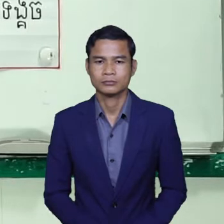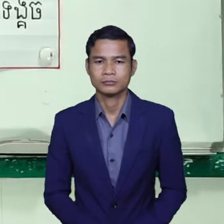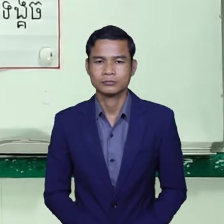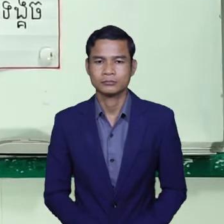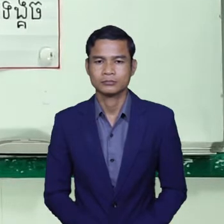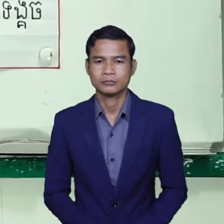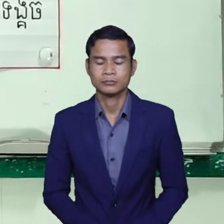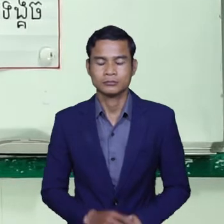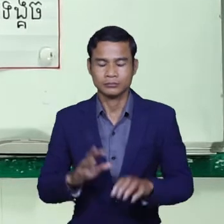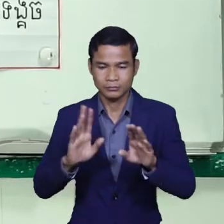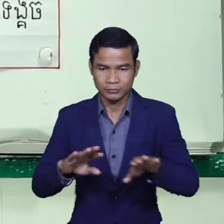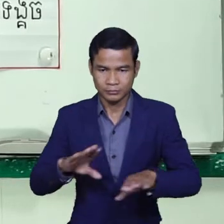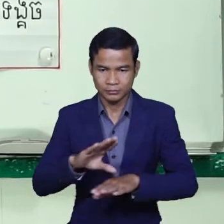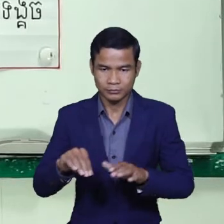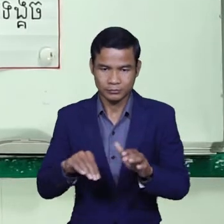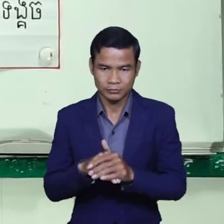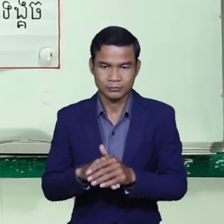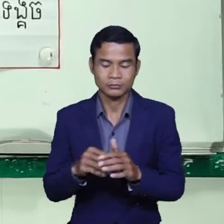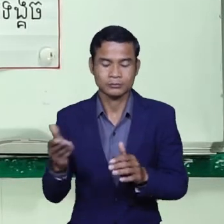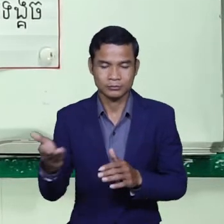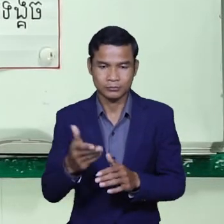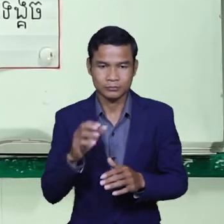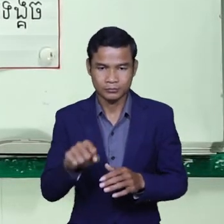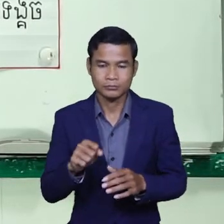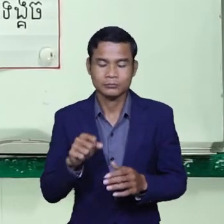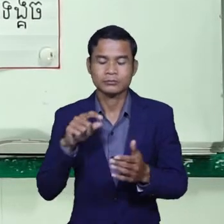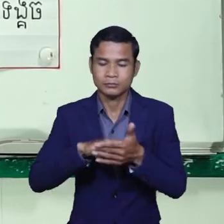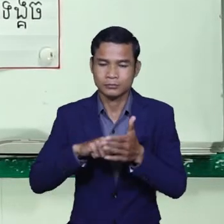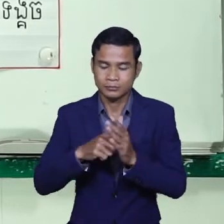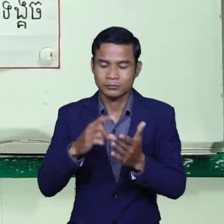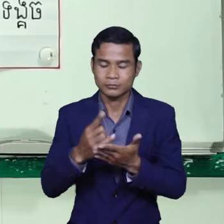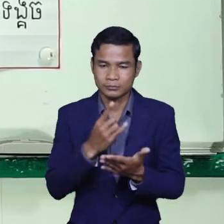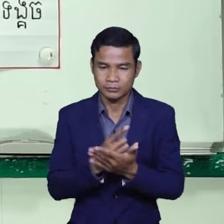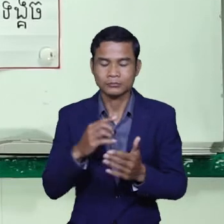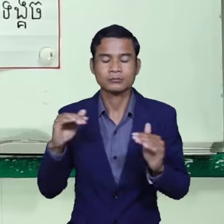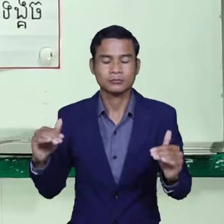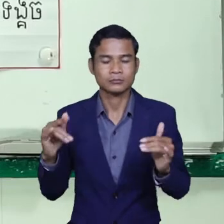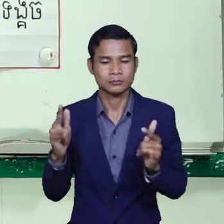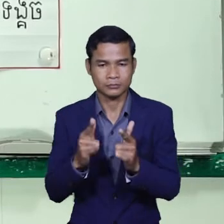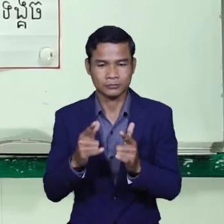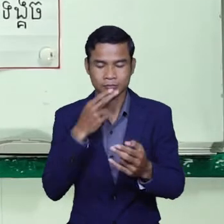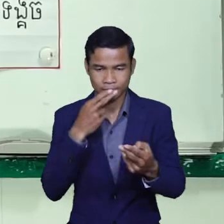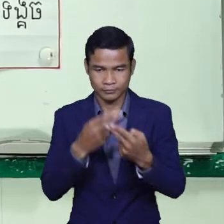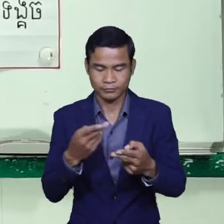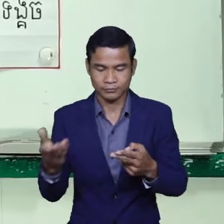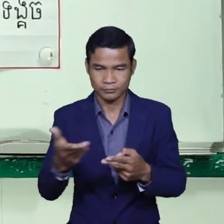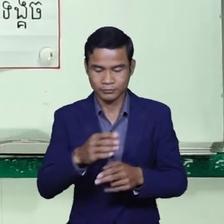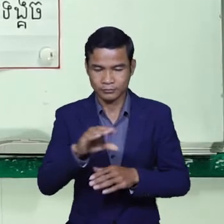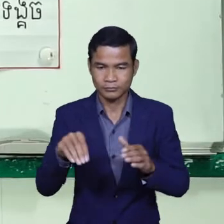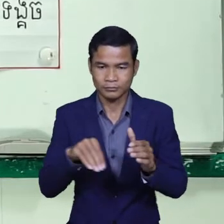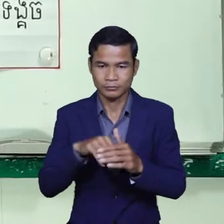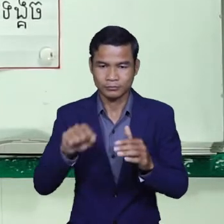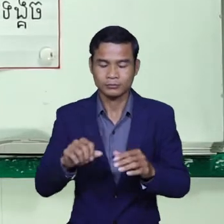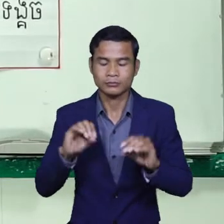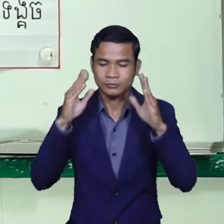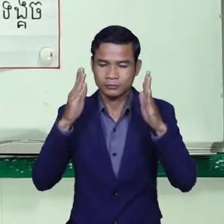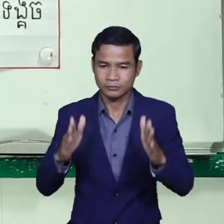ចាកូនកូនទាំងអស់គ្នាចានេះគឺជាចាខ្លឹមសារមេរៀនសង្ខេបដែលជាចម្លើយរបស់កូនកូនទាំងអស់គ្នាចាអញ្ចឹ